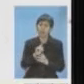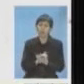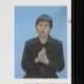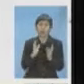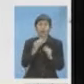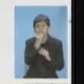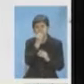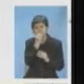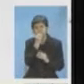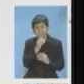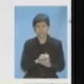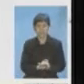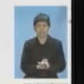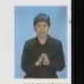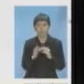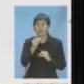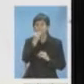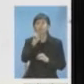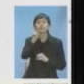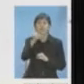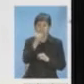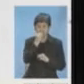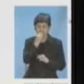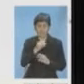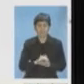ในห้องอาหารครับอยู่ตรงห้องอาหารตรงนี้ครับ